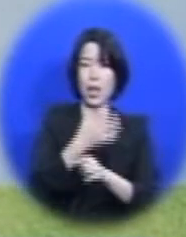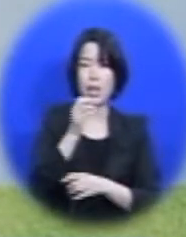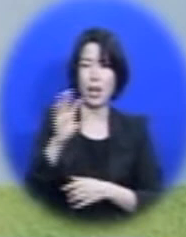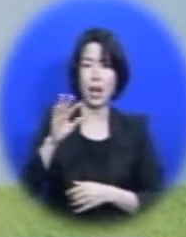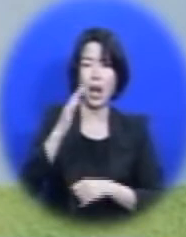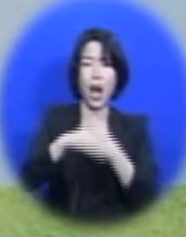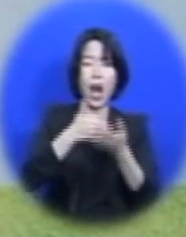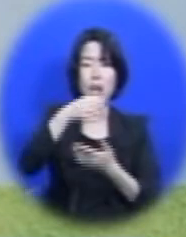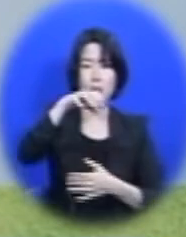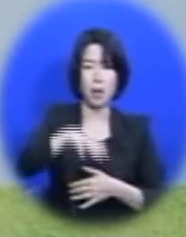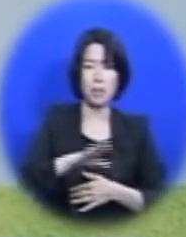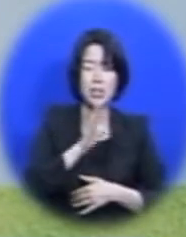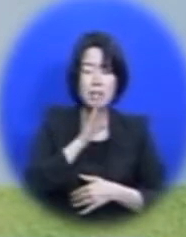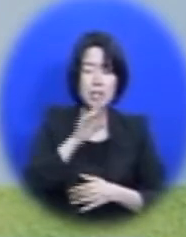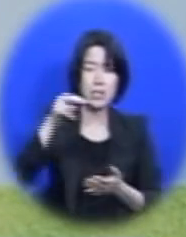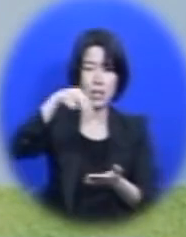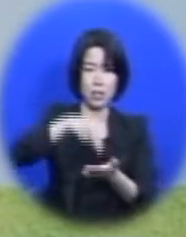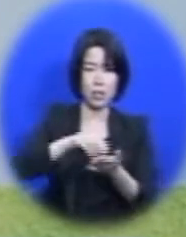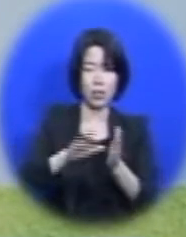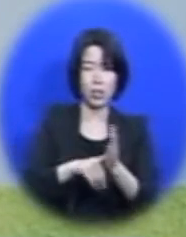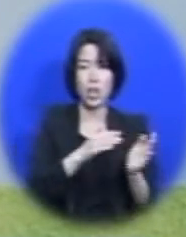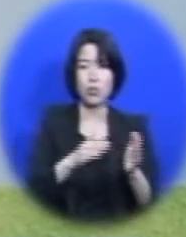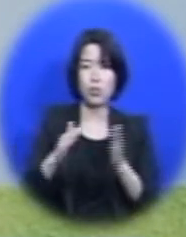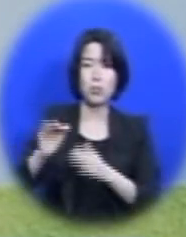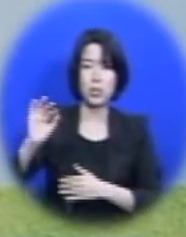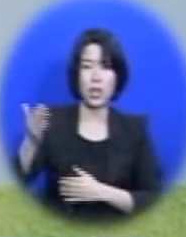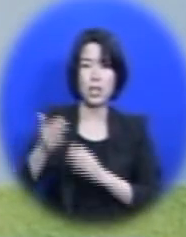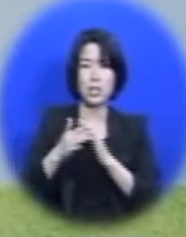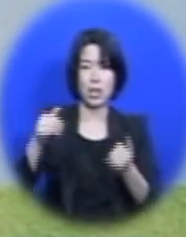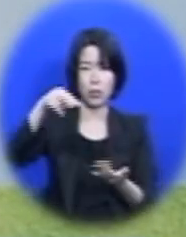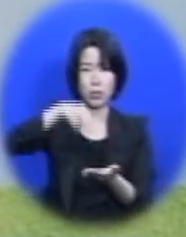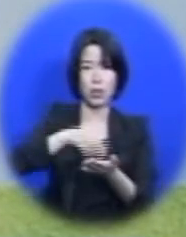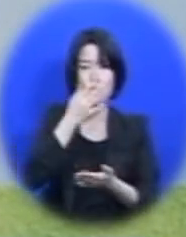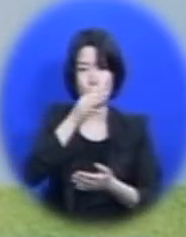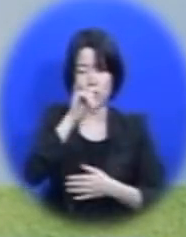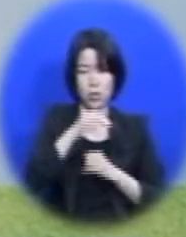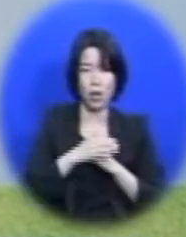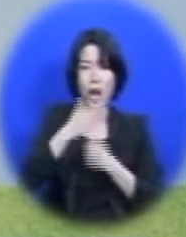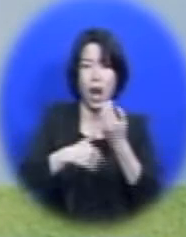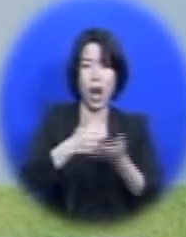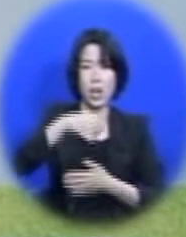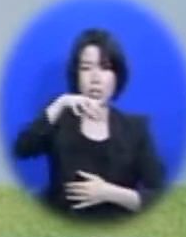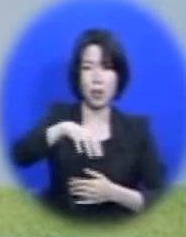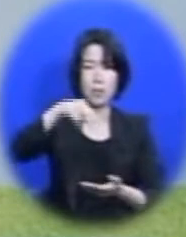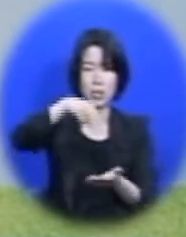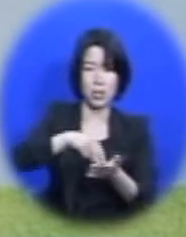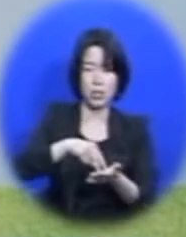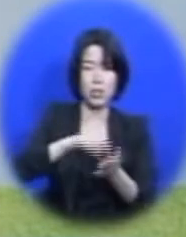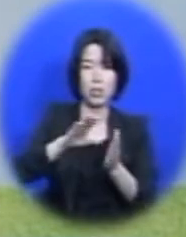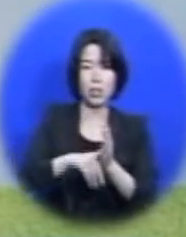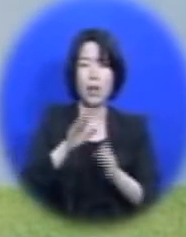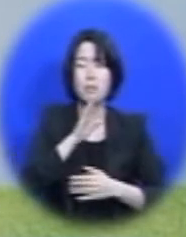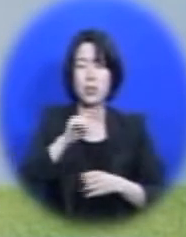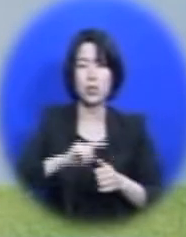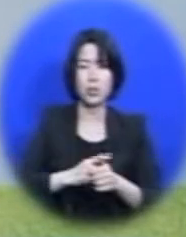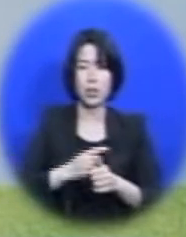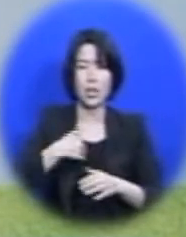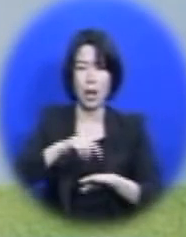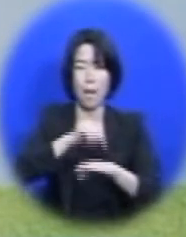때 우리가 준비된 자로 설 수 있어요. 하나님 앞에 섰을 때서야 비로소 내 마음의